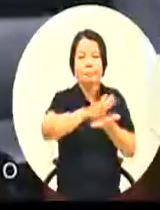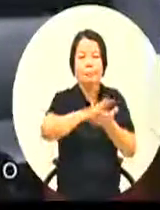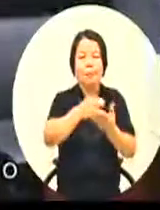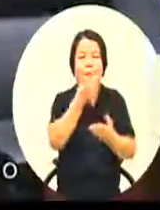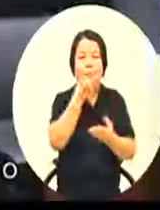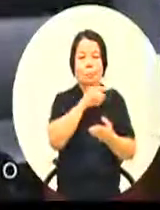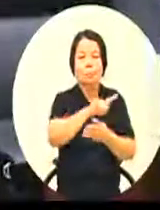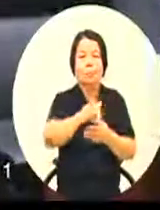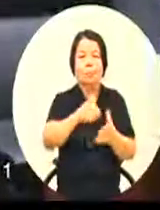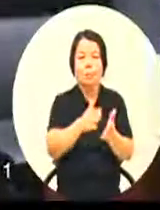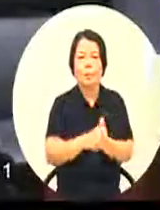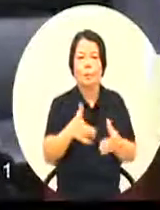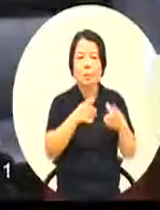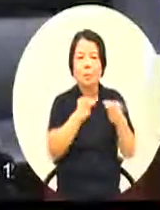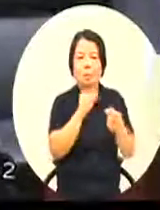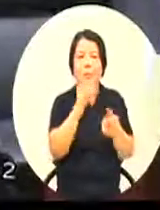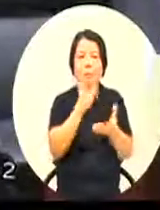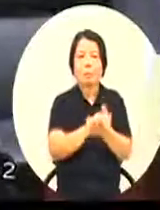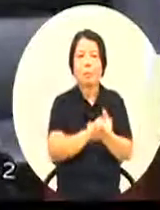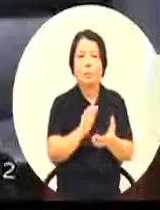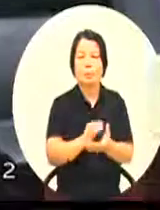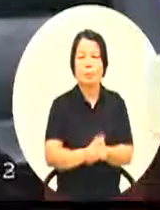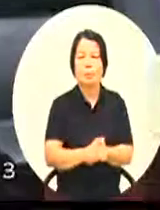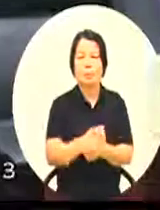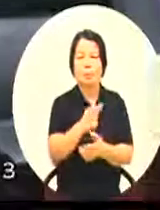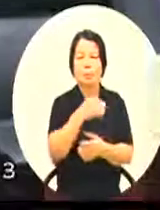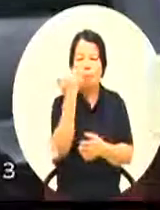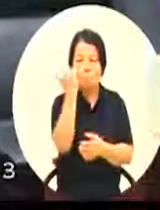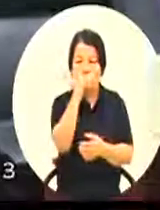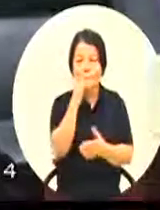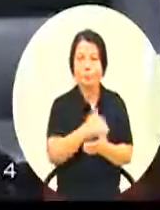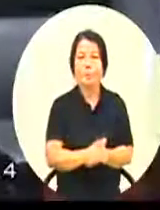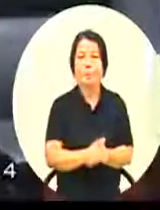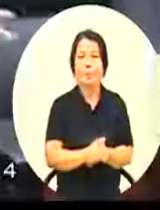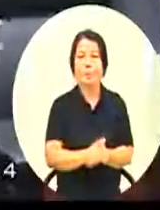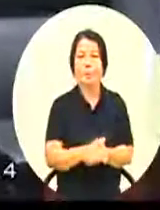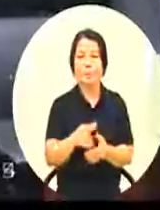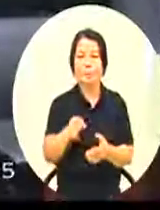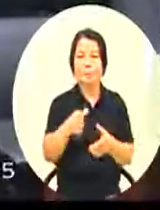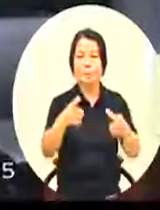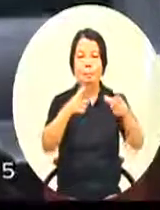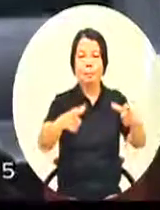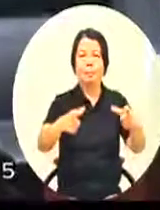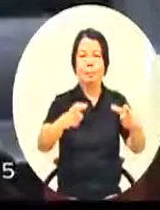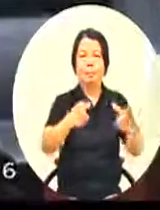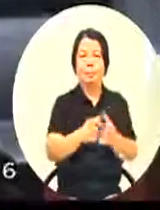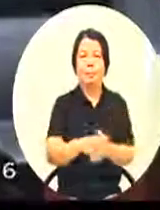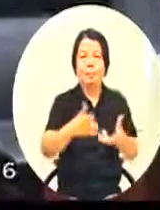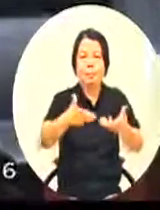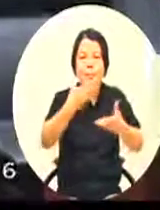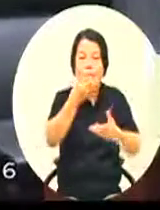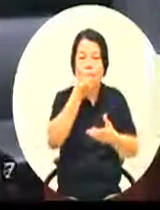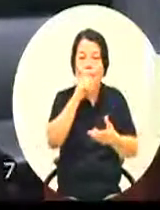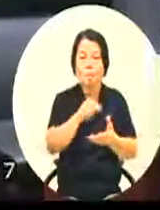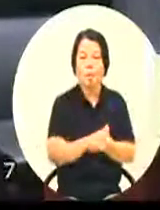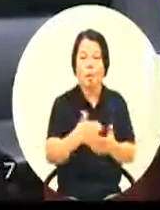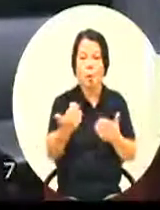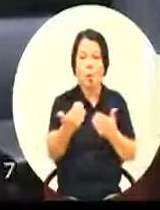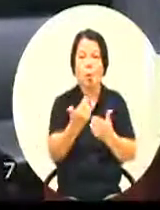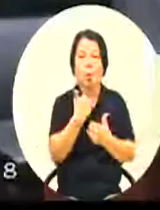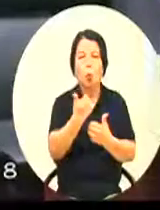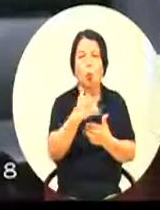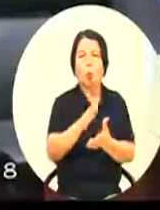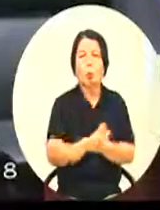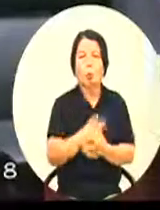我跟日本的朋友，就日本朋友突然他在这一盘轻食里面，他问了我一